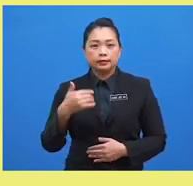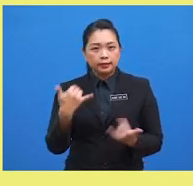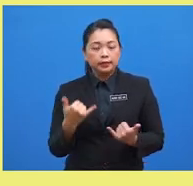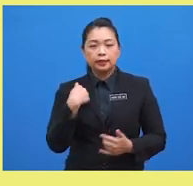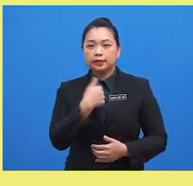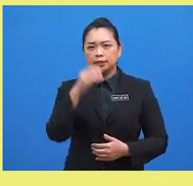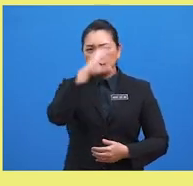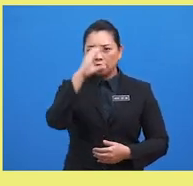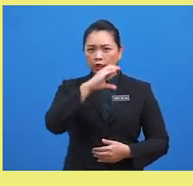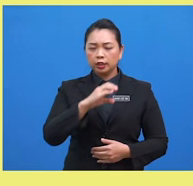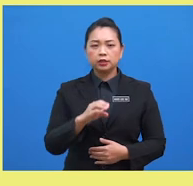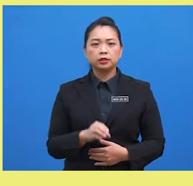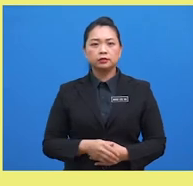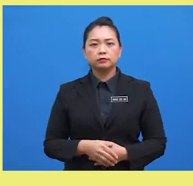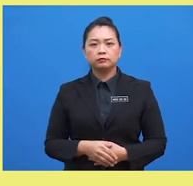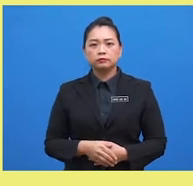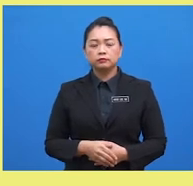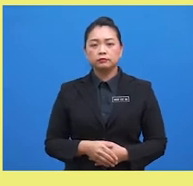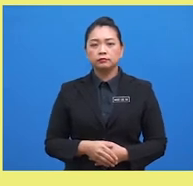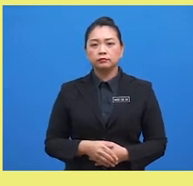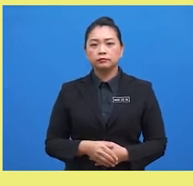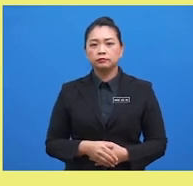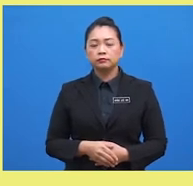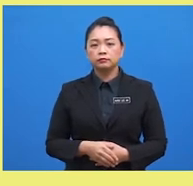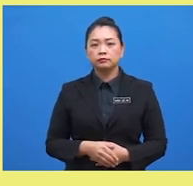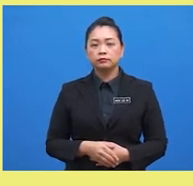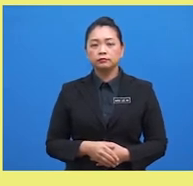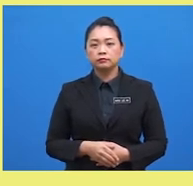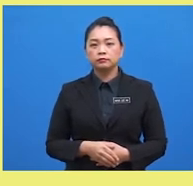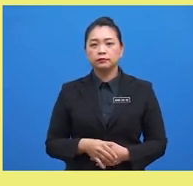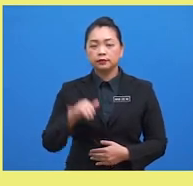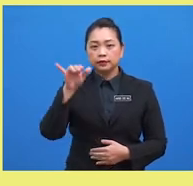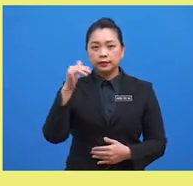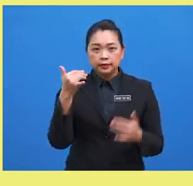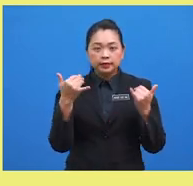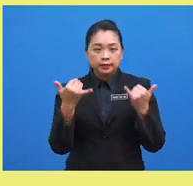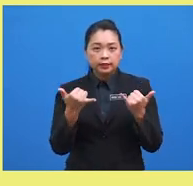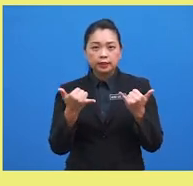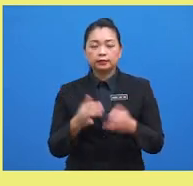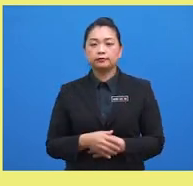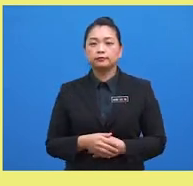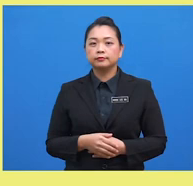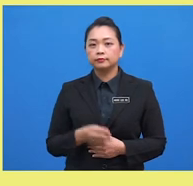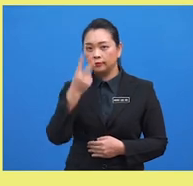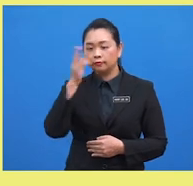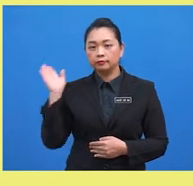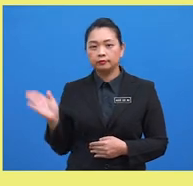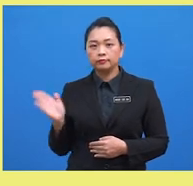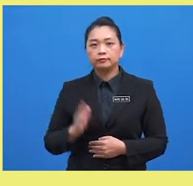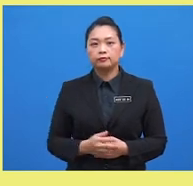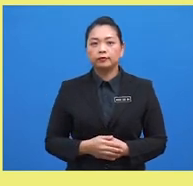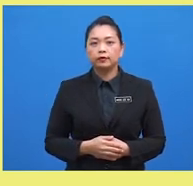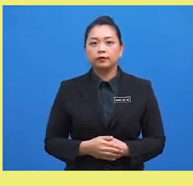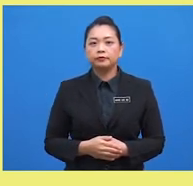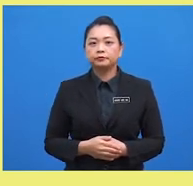cari set Y persilangan Z ke satuan X. Maka,